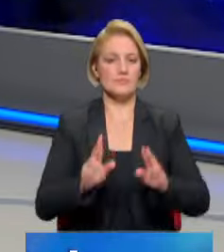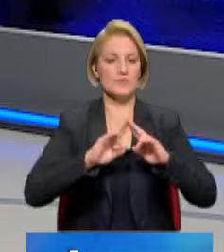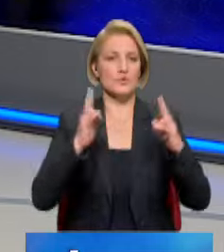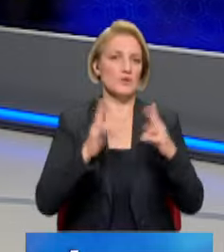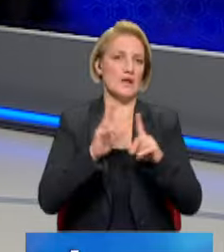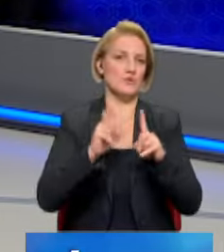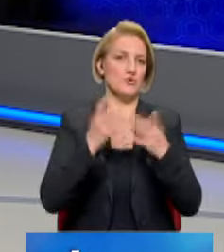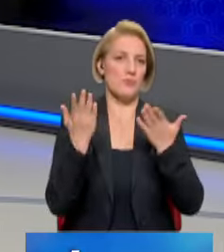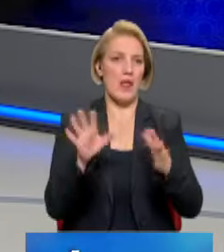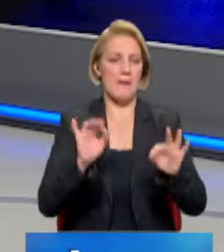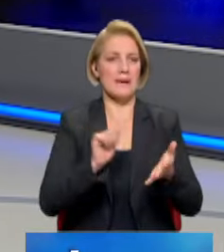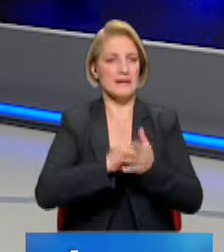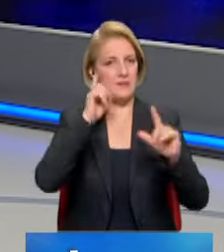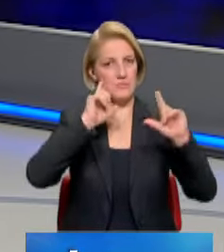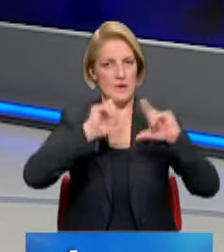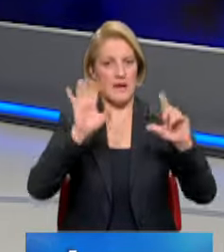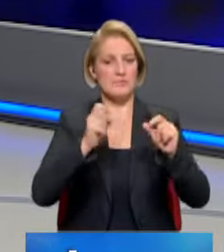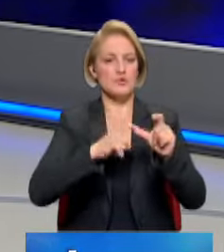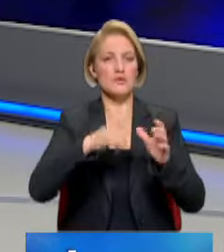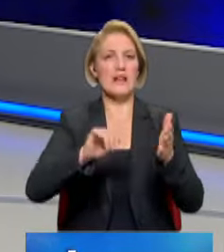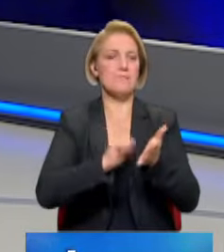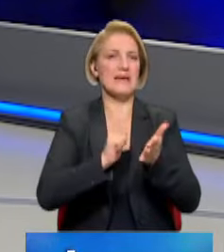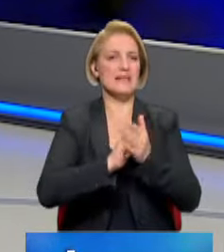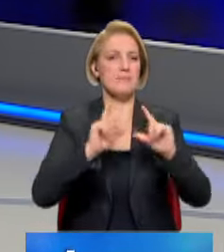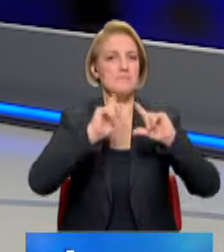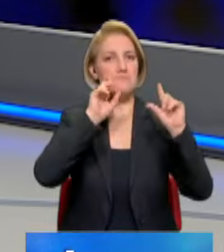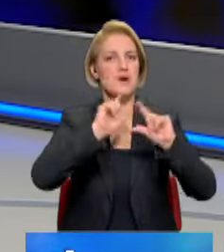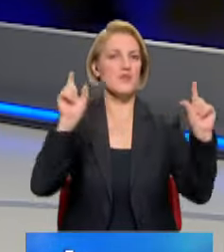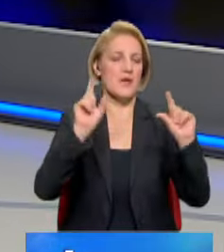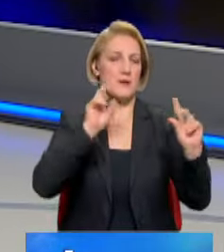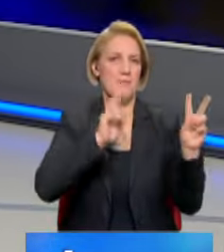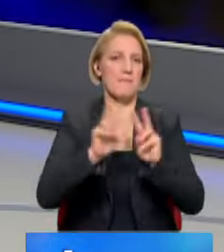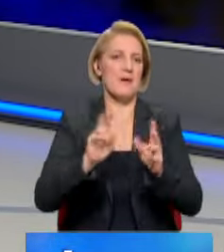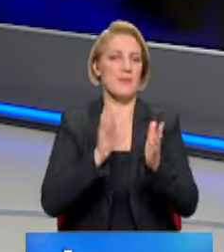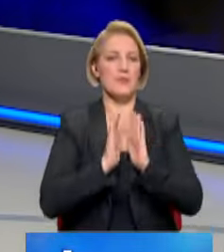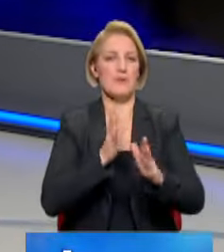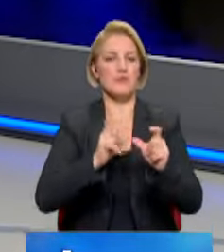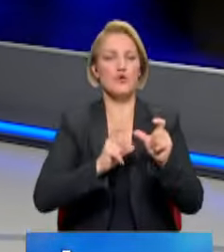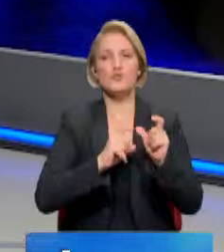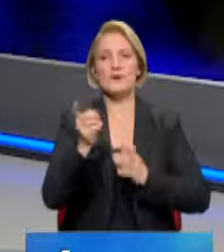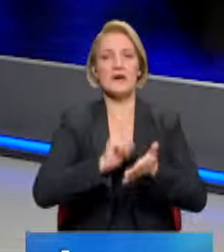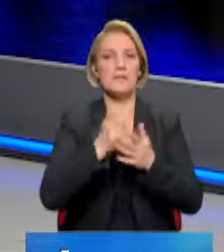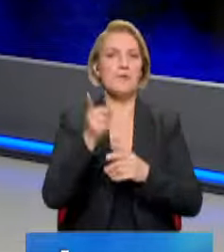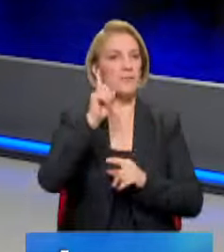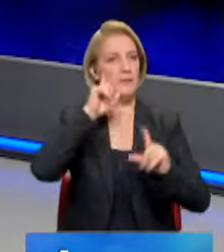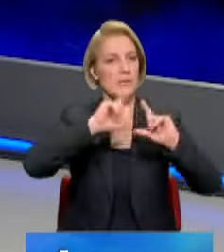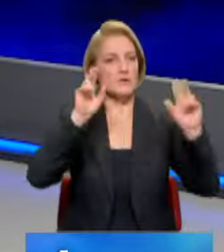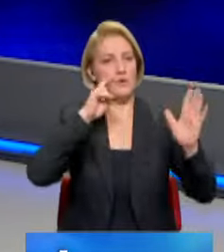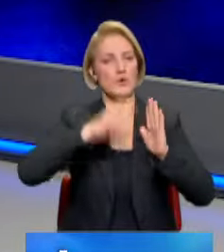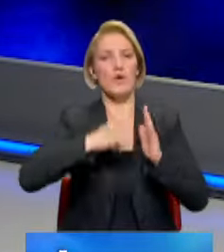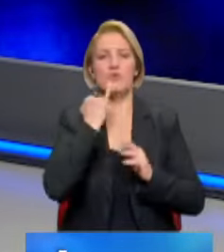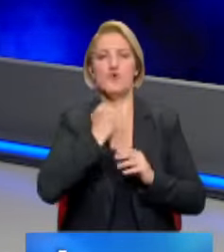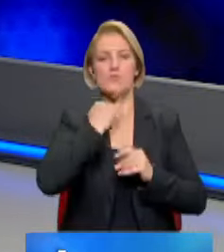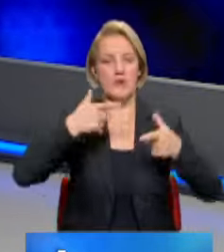Dünyada durum böyle. Hem gazete manşetlerine hem sosyal medya manşetlerine bakmaya devam edelim. Sözcü gazetesinden bir başka başlığı okuyalım.